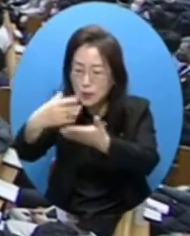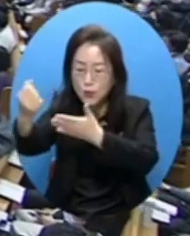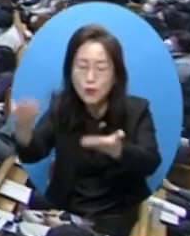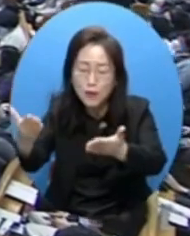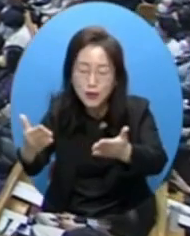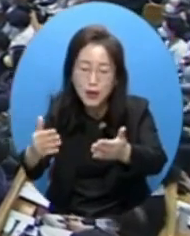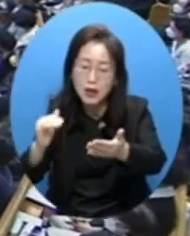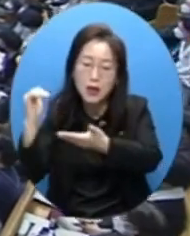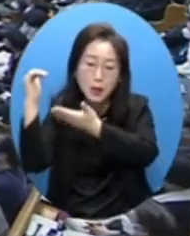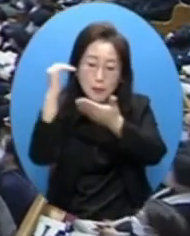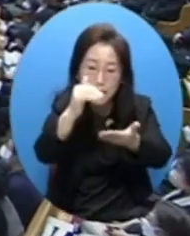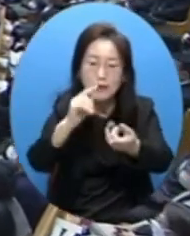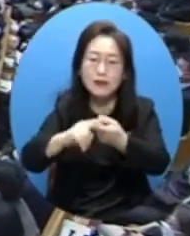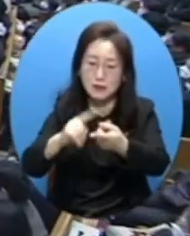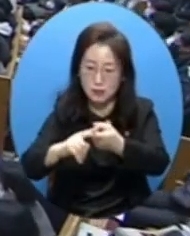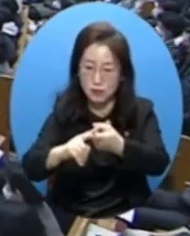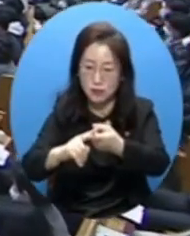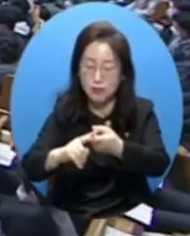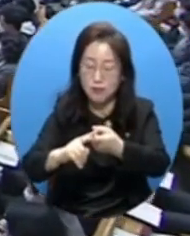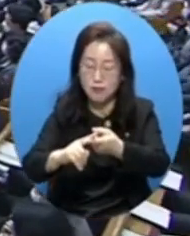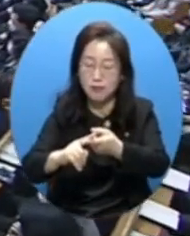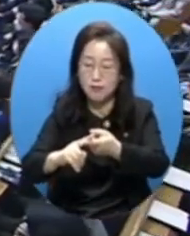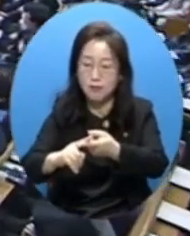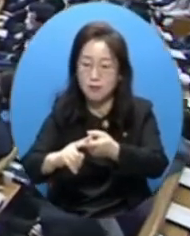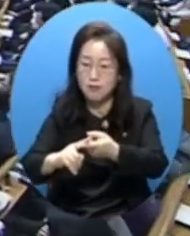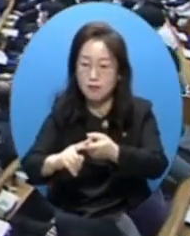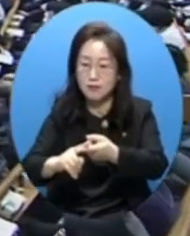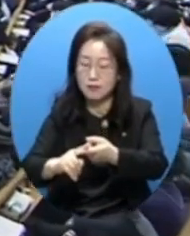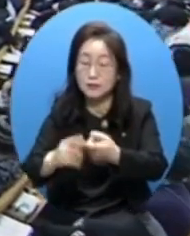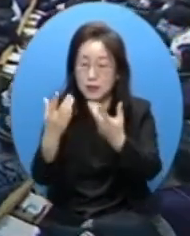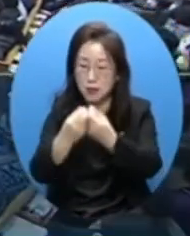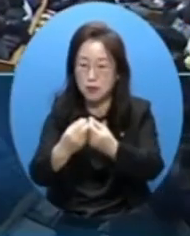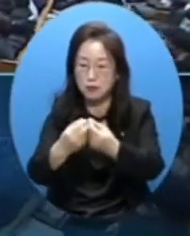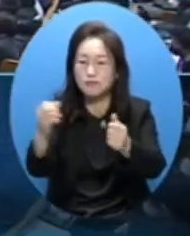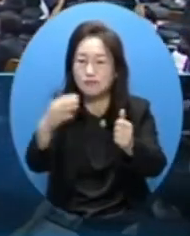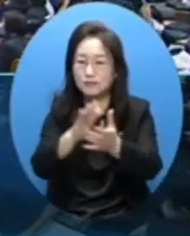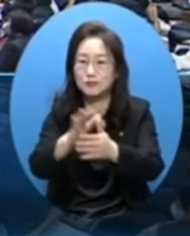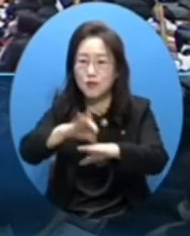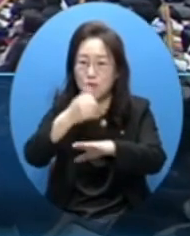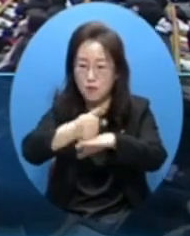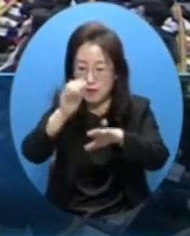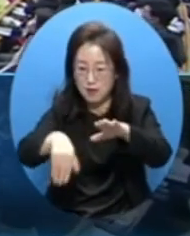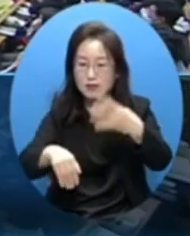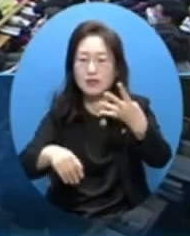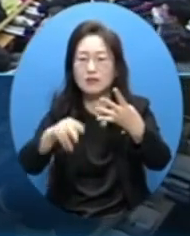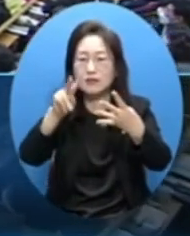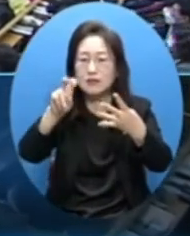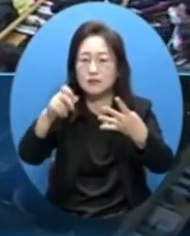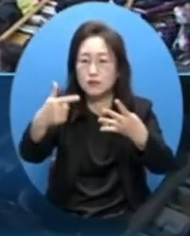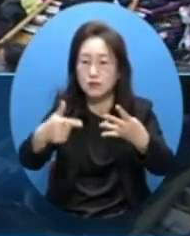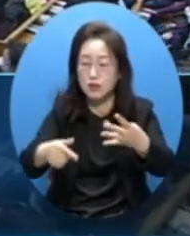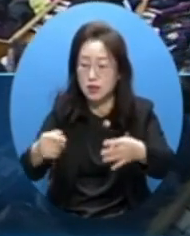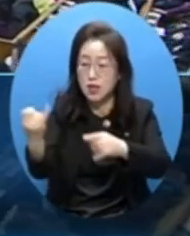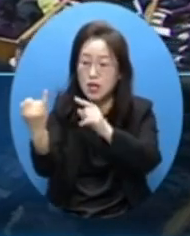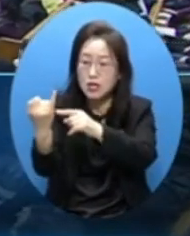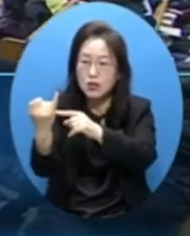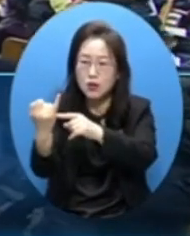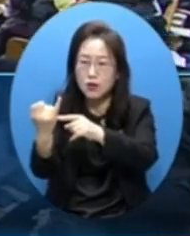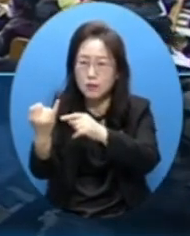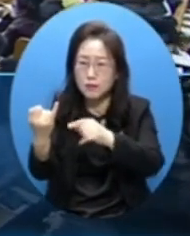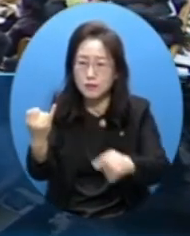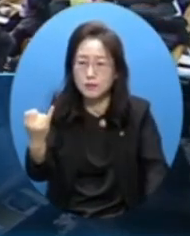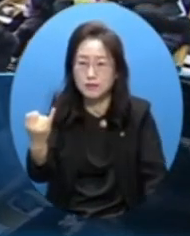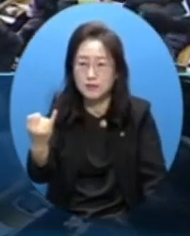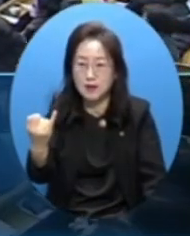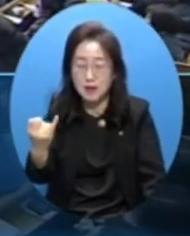왜 저 여인이 달려오는지 가서 물어보고 오라고 하는 그 말입니다. 열왕기하 4장 26절입니다. 너는 달려가서 그를